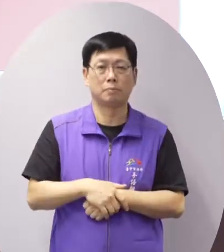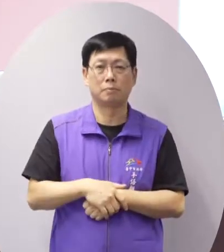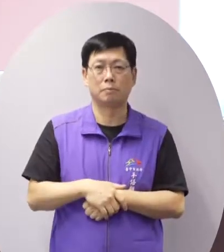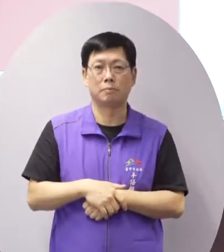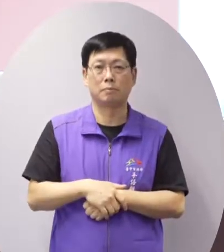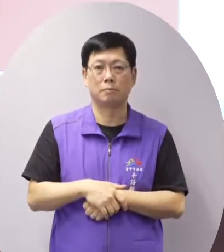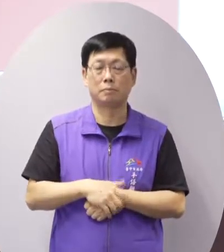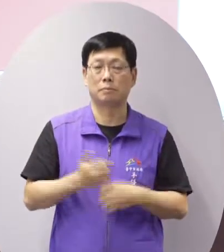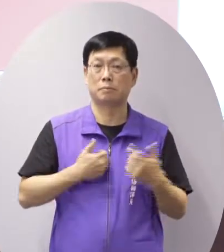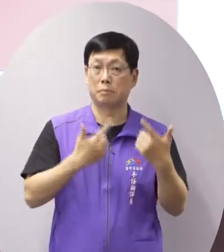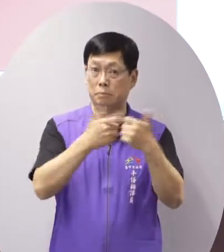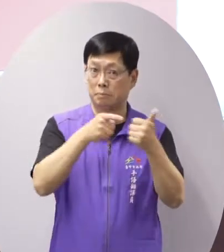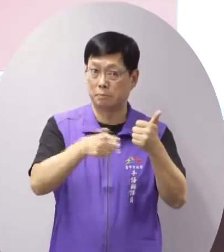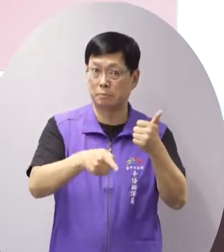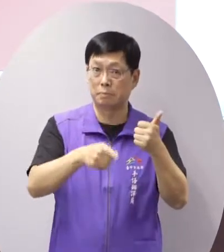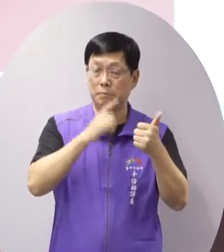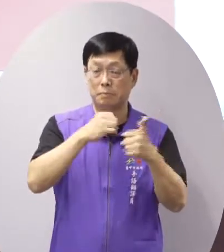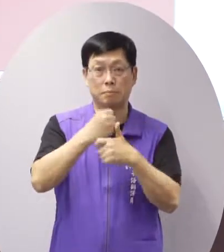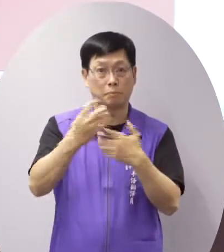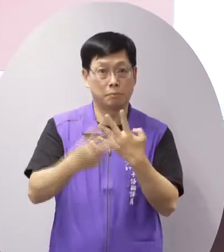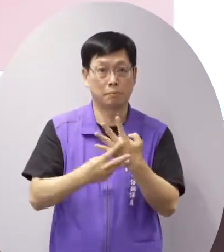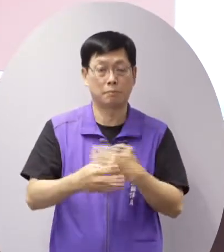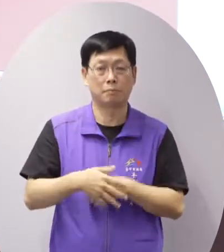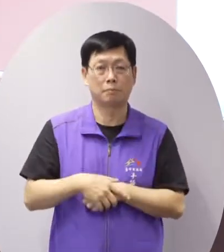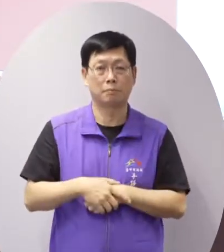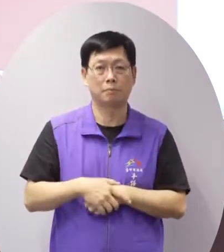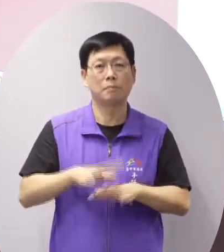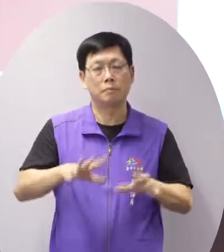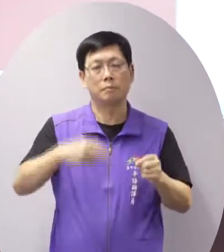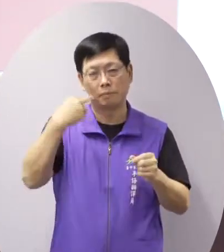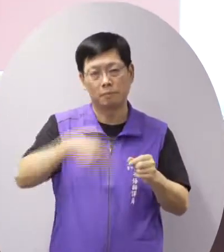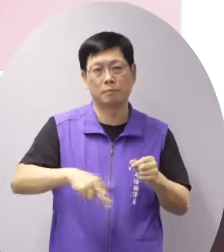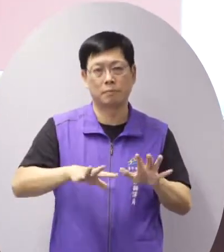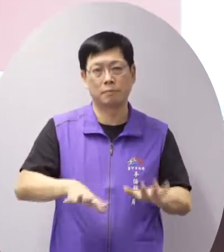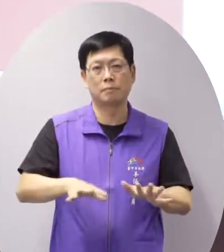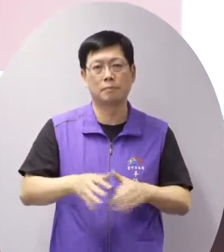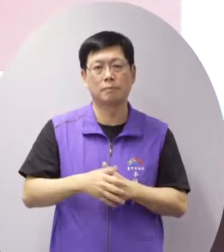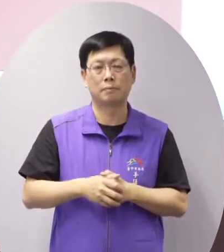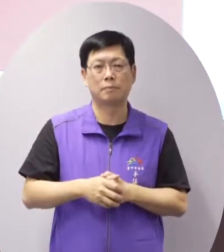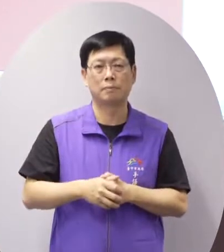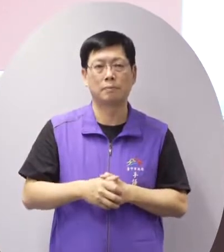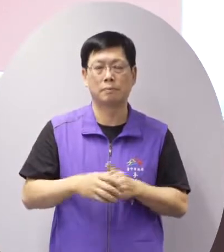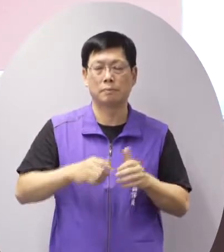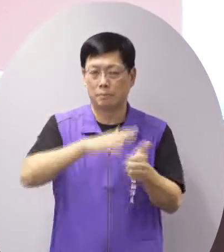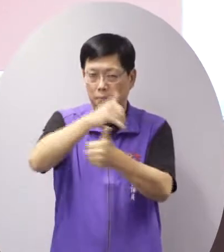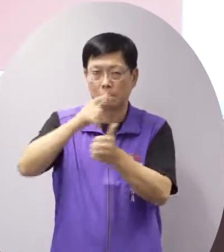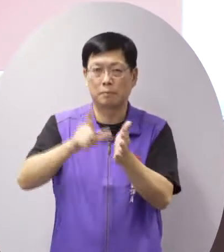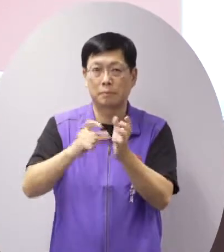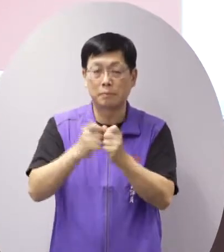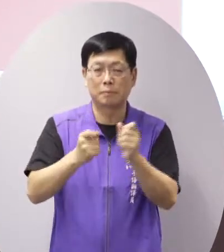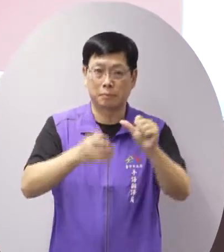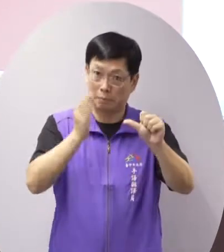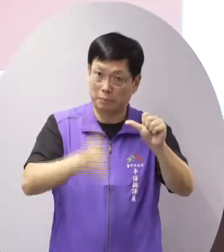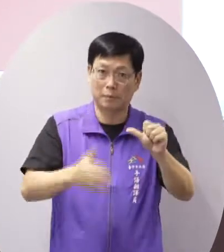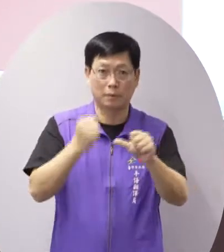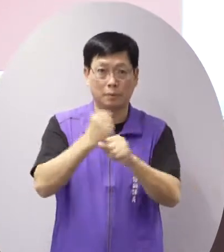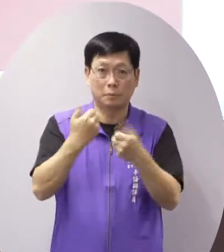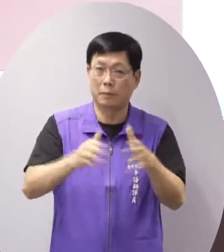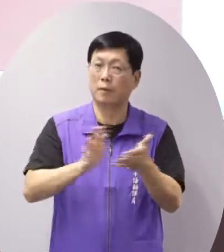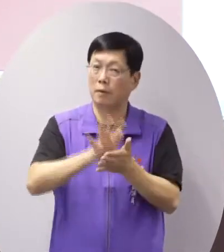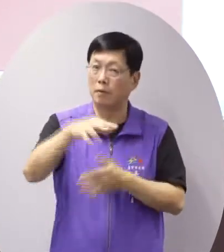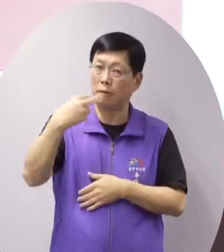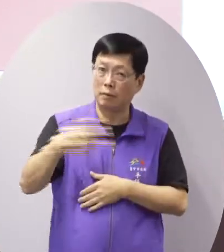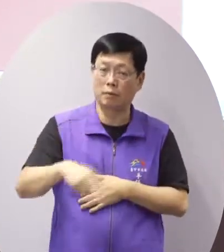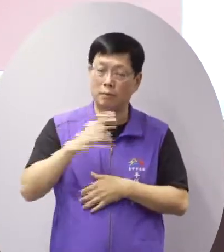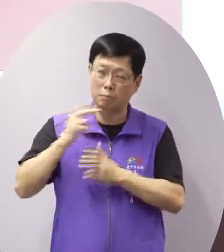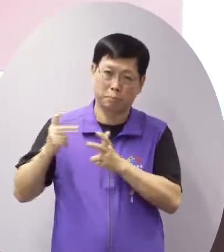说配合这个作业，所以我们特别在今天礼拜五的5点半大家下班之后